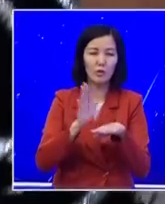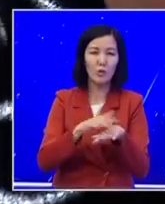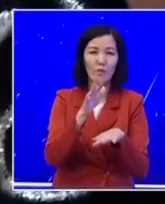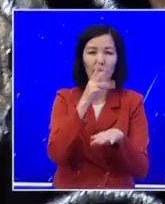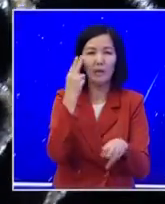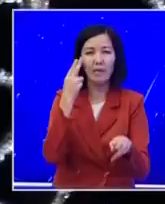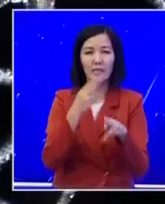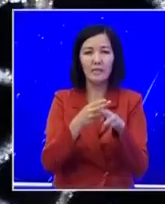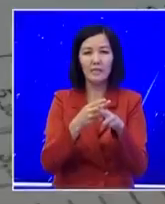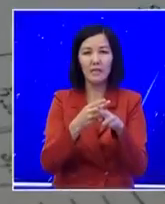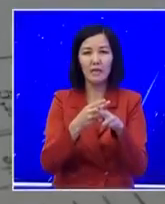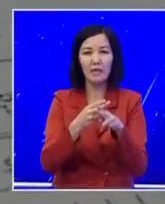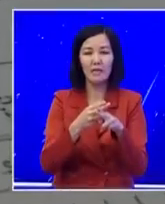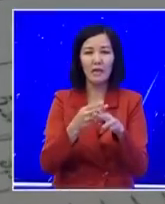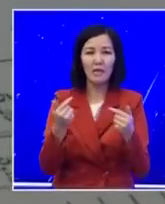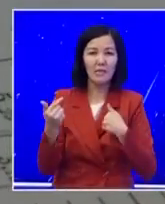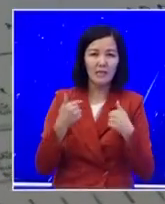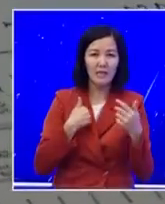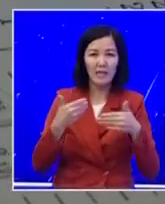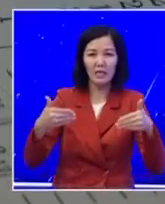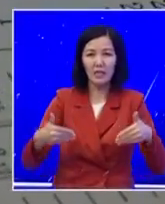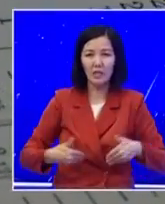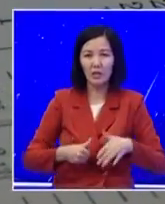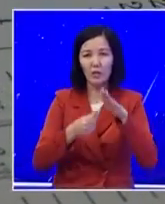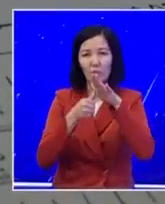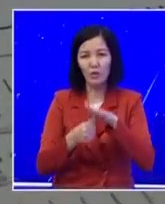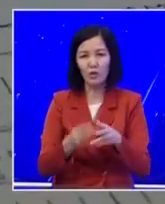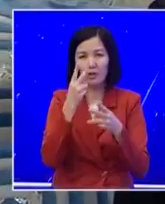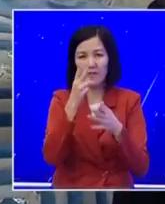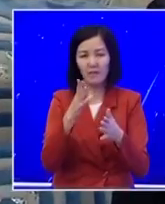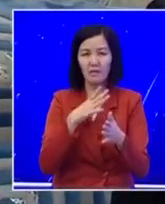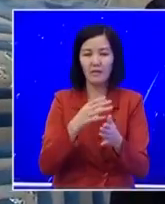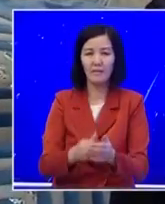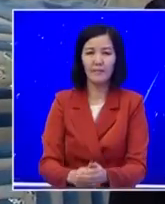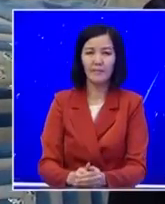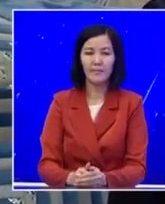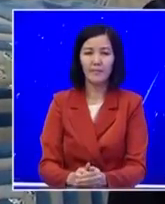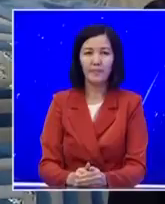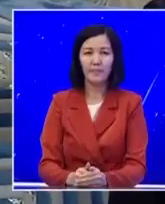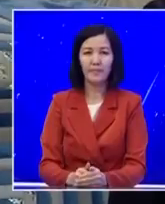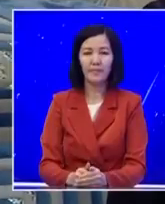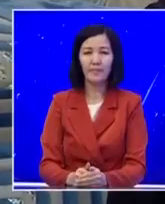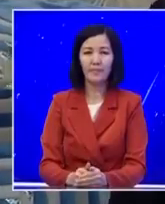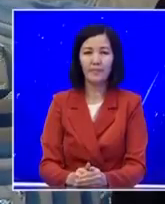сестра поведала ему о горьком вкусе нищеты, голода и унижений.